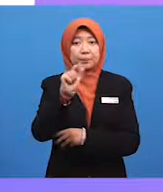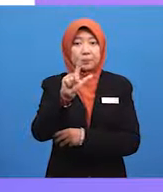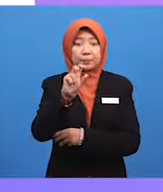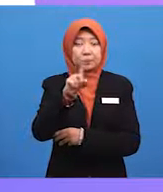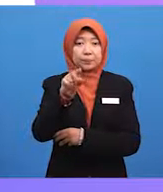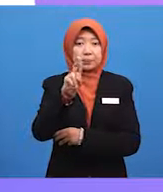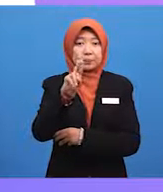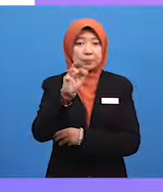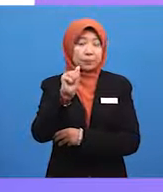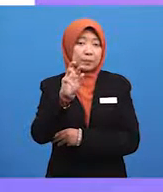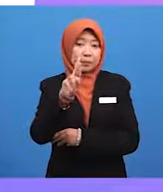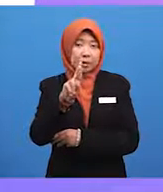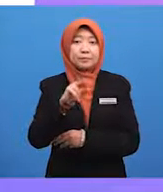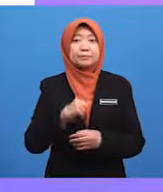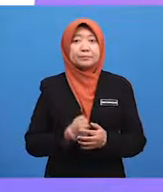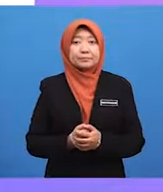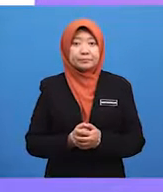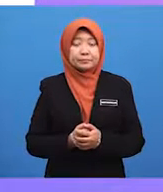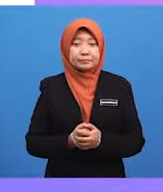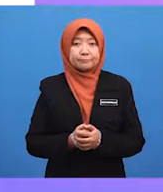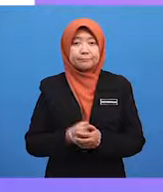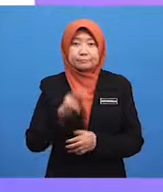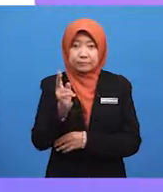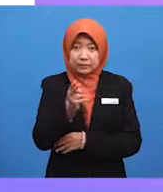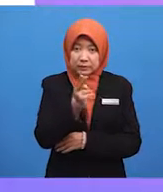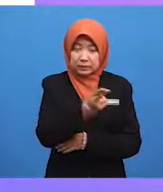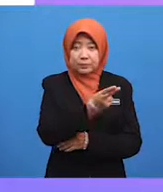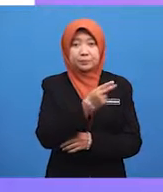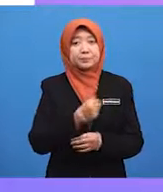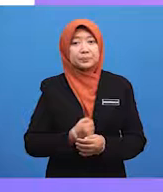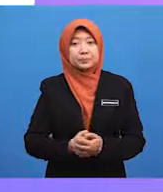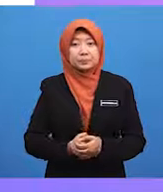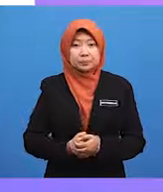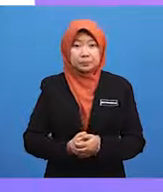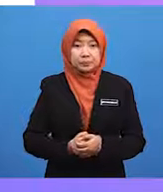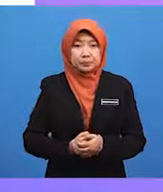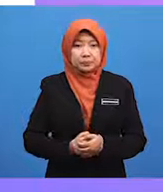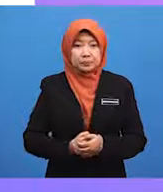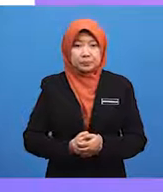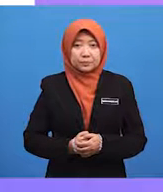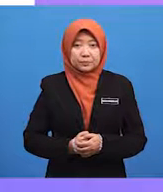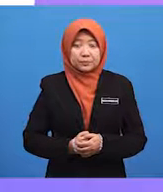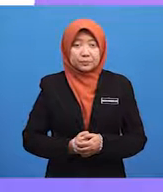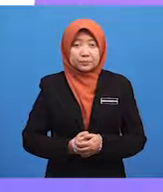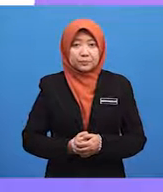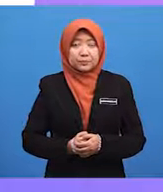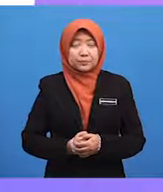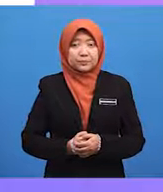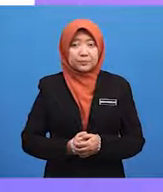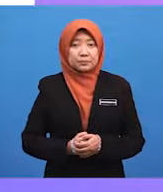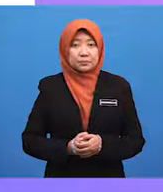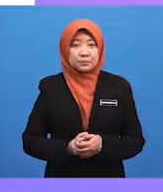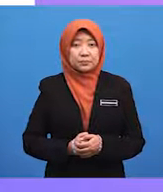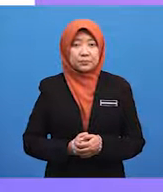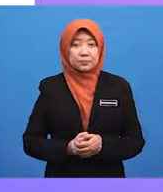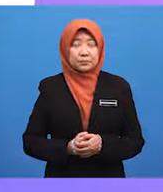A'udzubillahi minasyaitanir rajim. Walaqad uhiya ilaika wa ilal ladzina min qablika